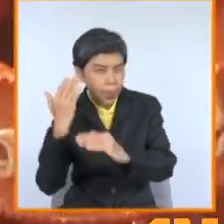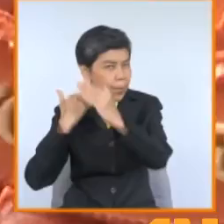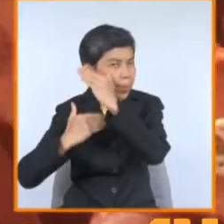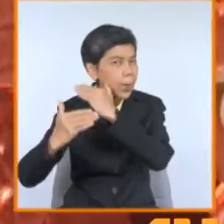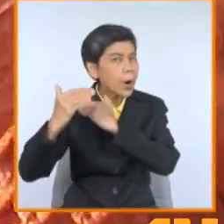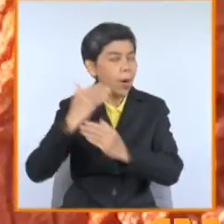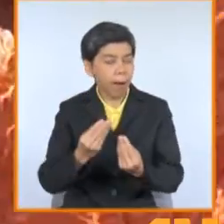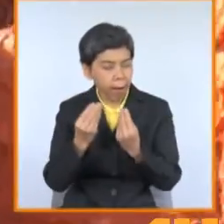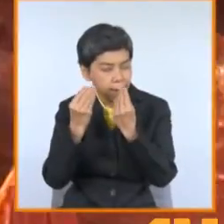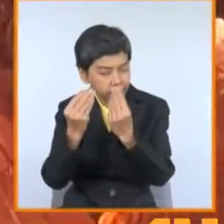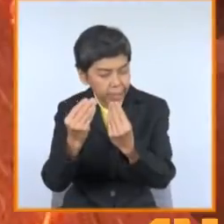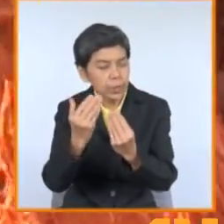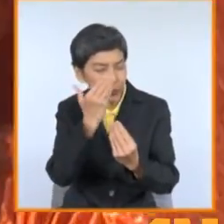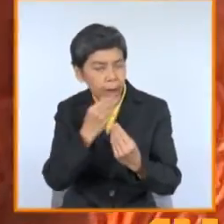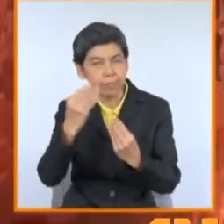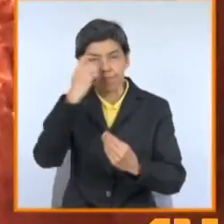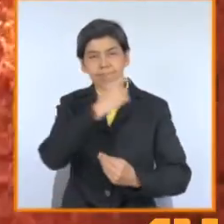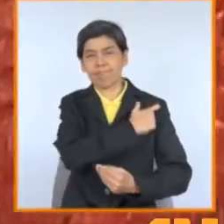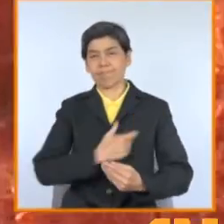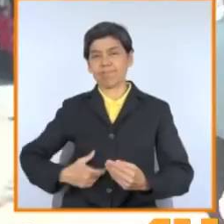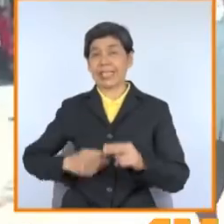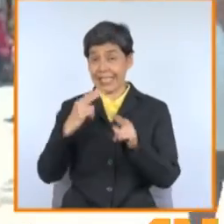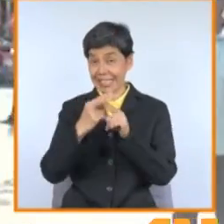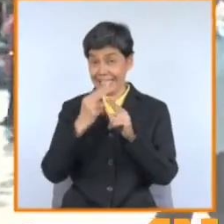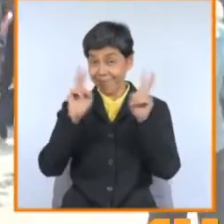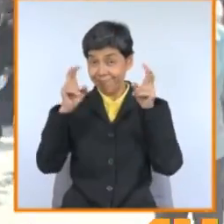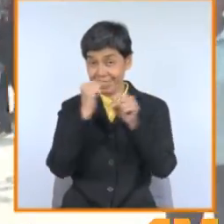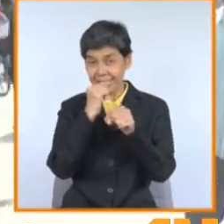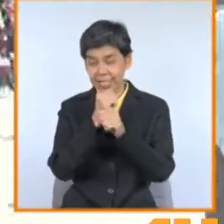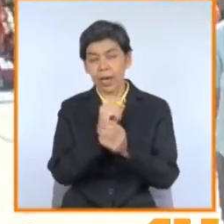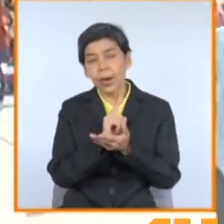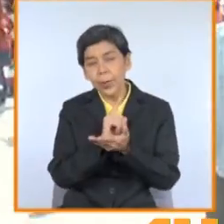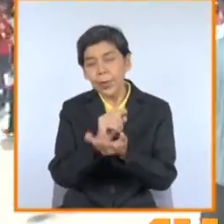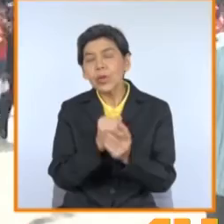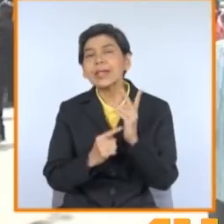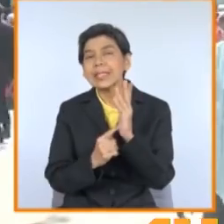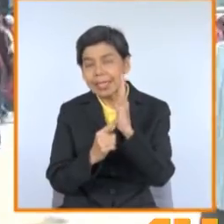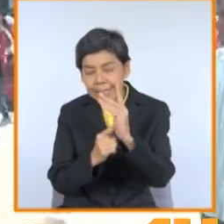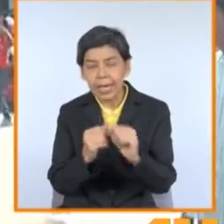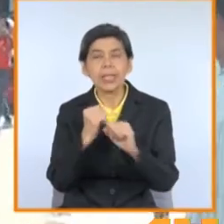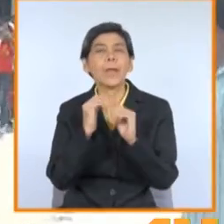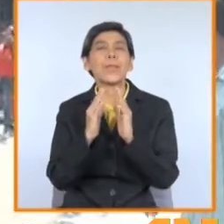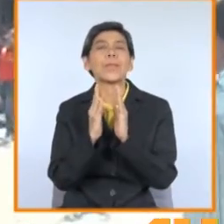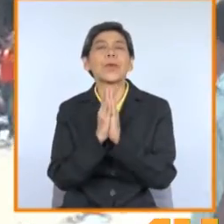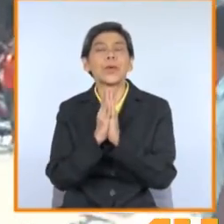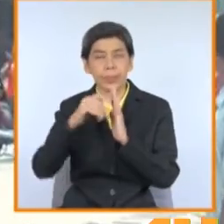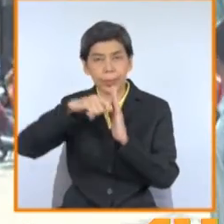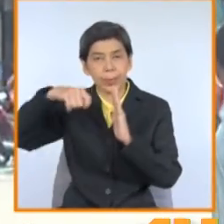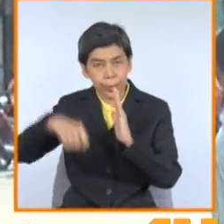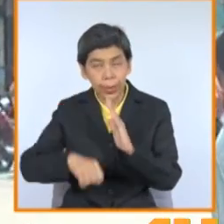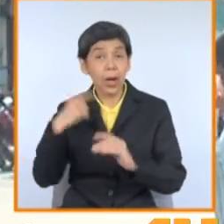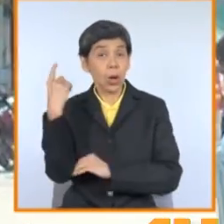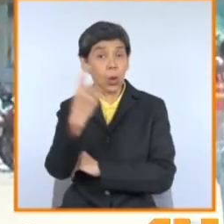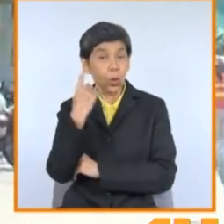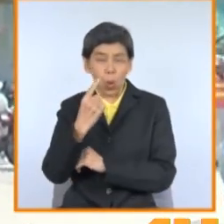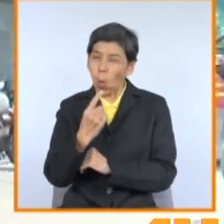ทิดพระเกียรติพระบาทสมเด็จพระเจ้าอยู่หัวภายใต้ชื่องานว่าแห่เทียนโคราชเสริมบุญสร้างบารมีท่ามกลางนักท่อง